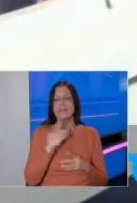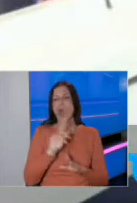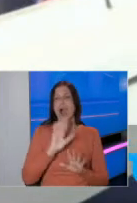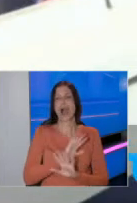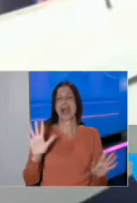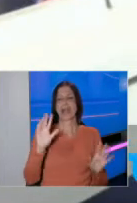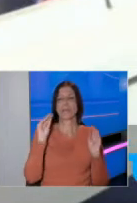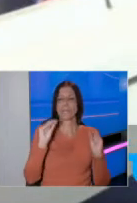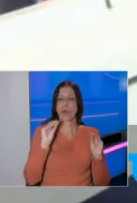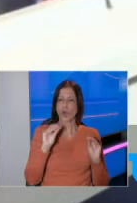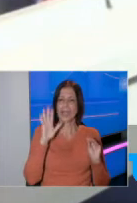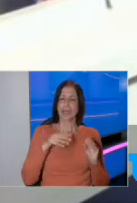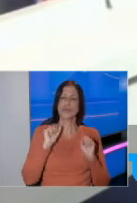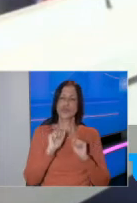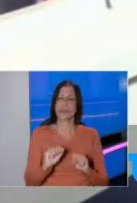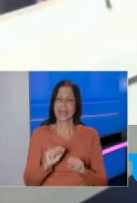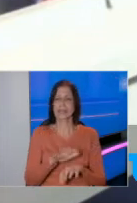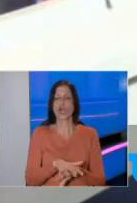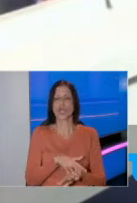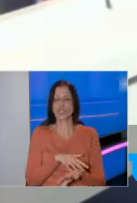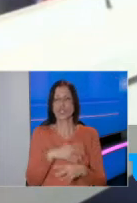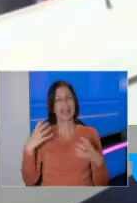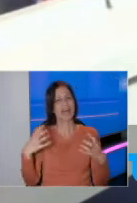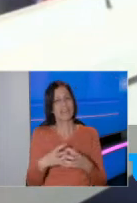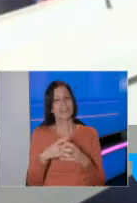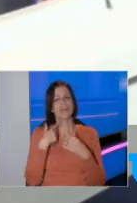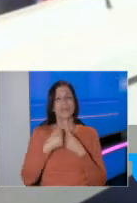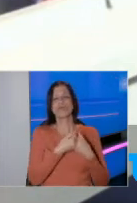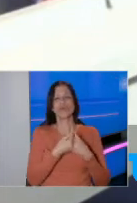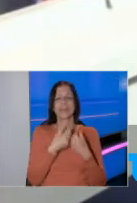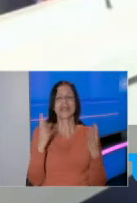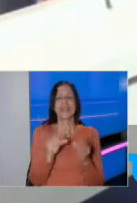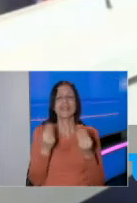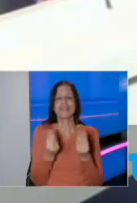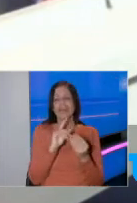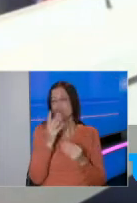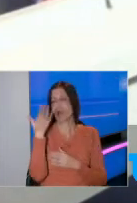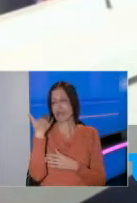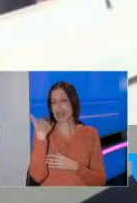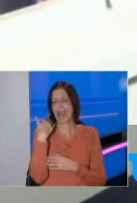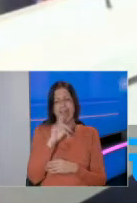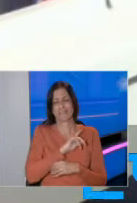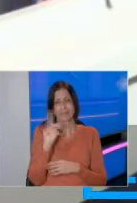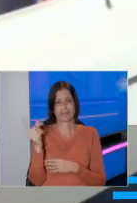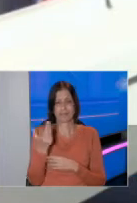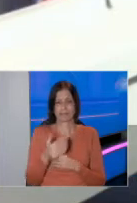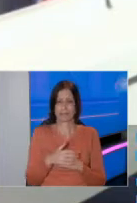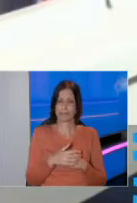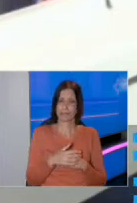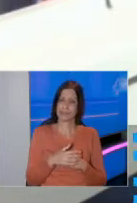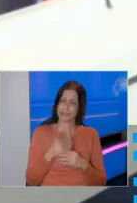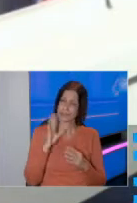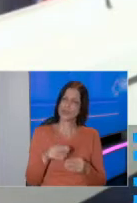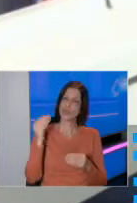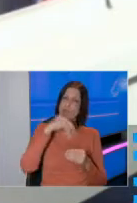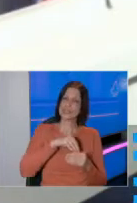מורים, הם גם תומכים רגשית וחברתית, ומתמודדים עם דברים שלא התמודדו כך, מעולם אני חושבת. בוא נוסיף